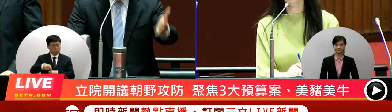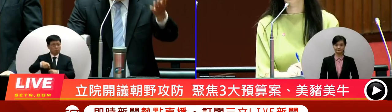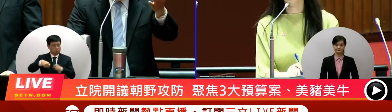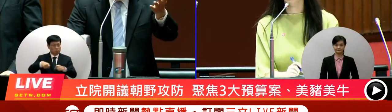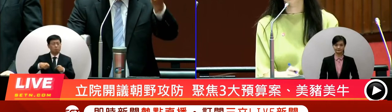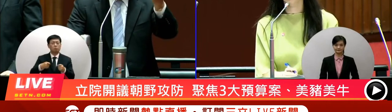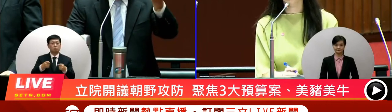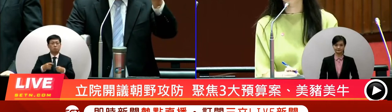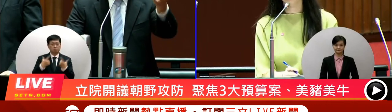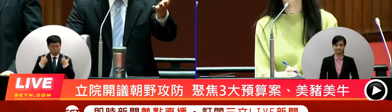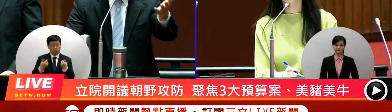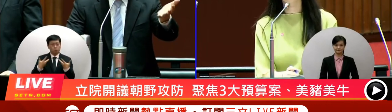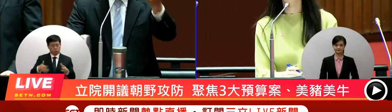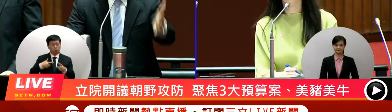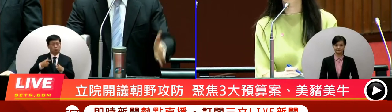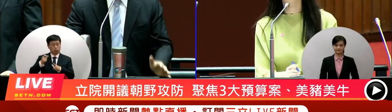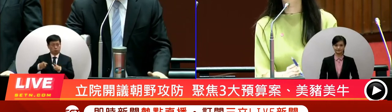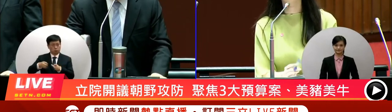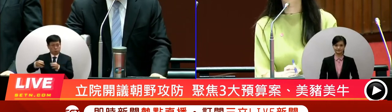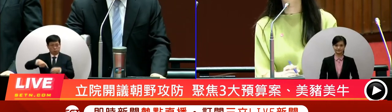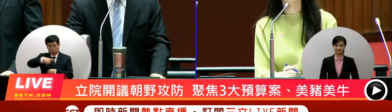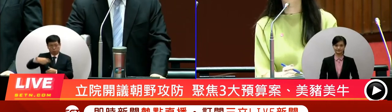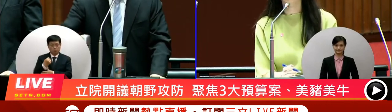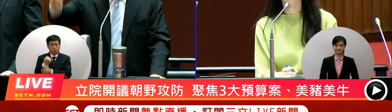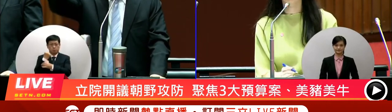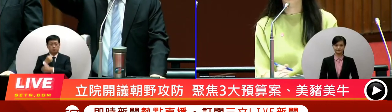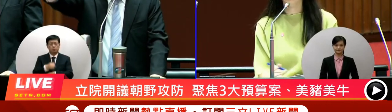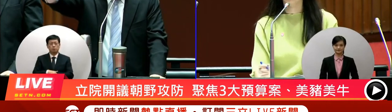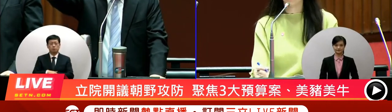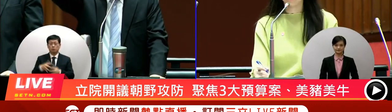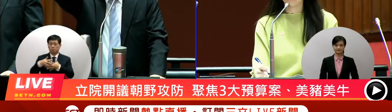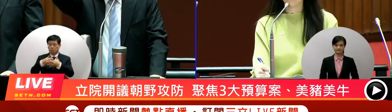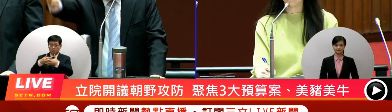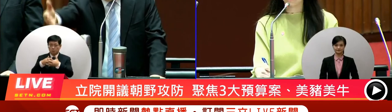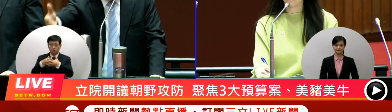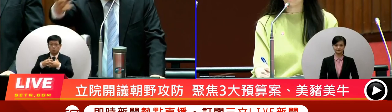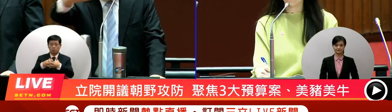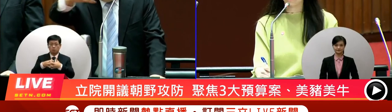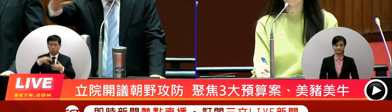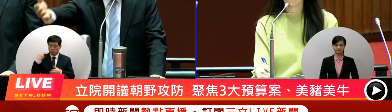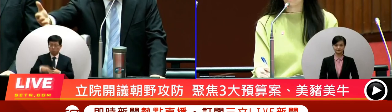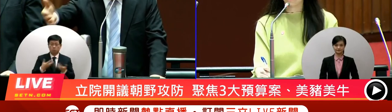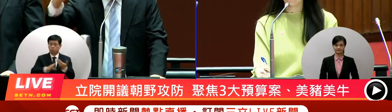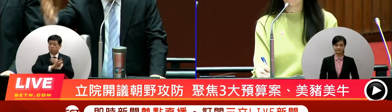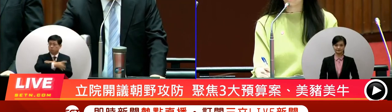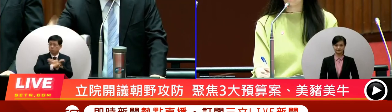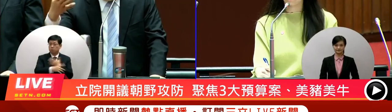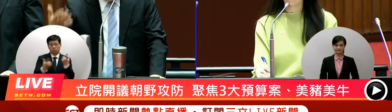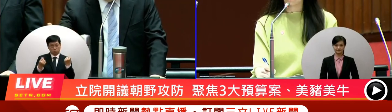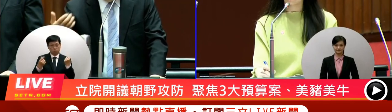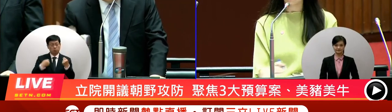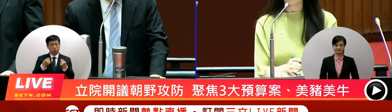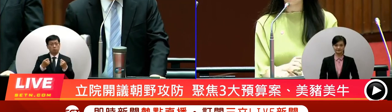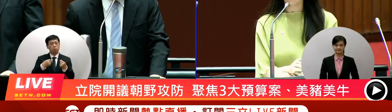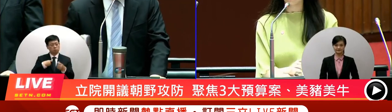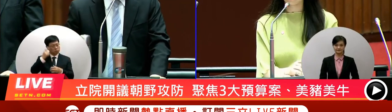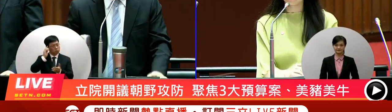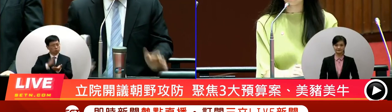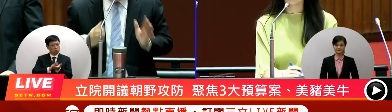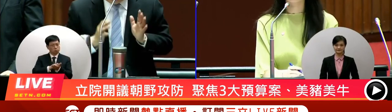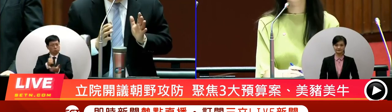也一直得到工商界很大力的支持，美国以及许多国家也都大力的肯